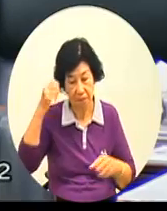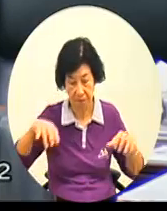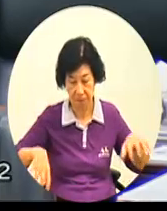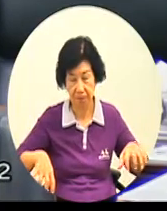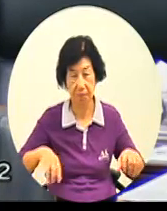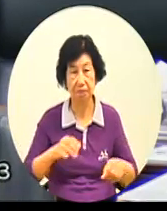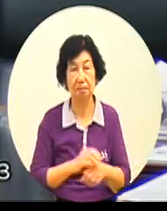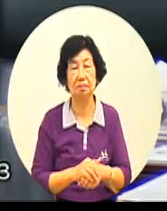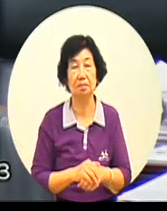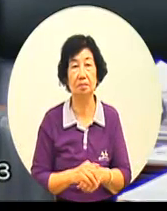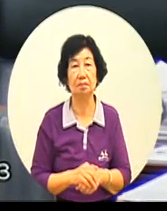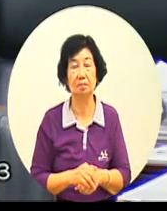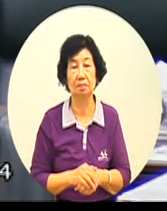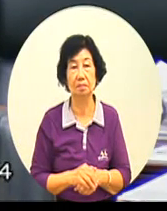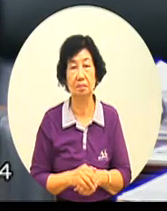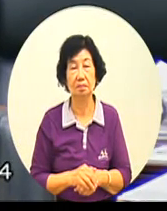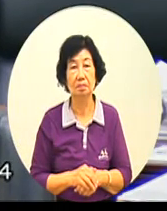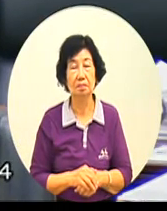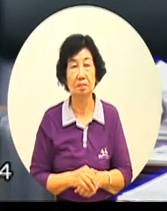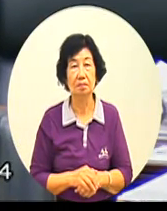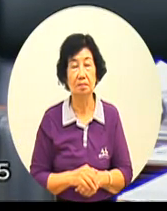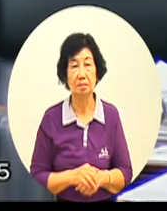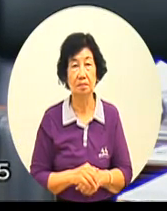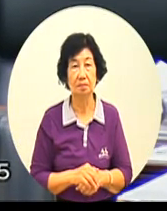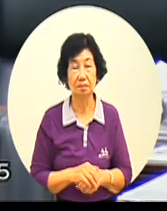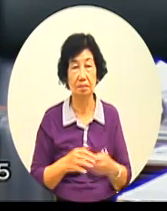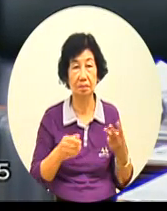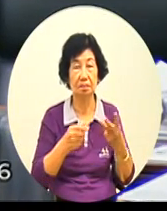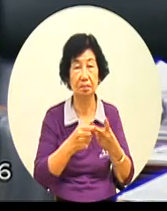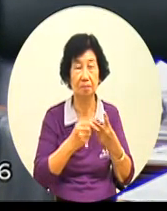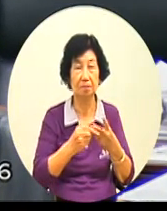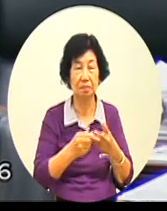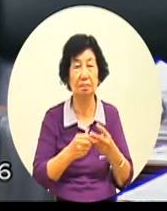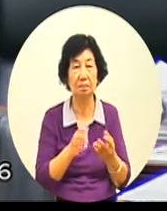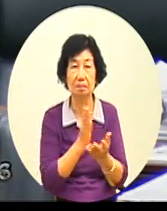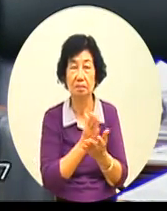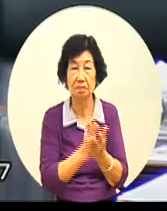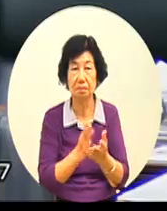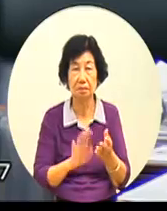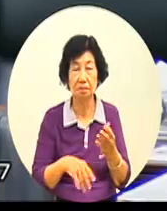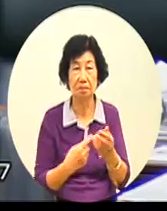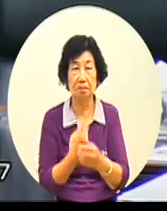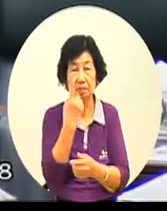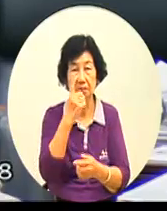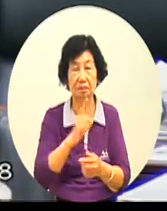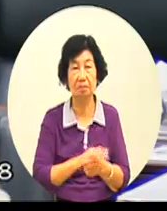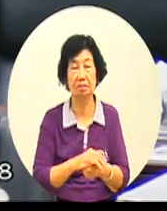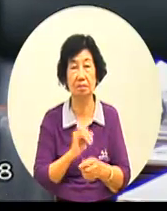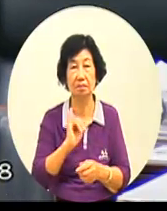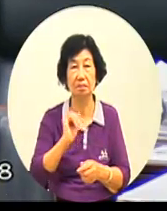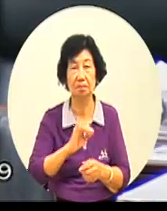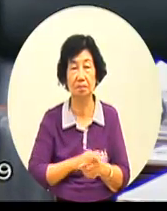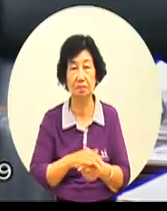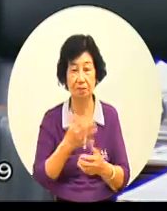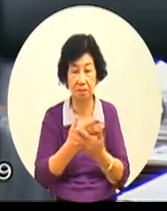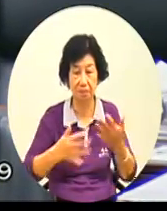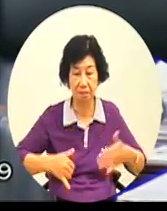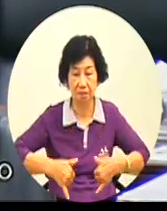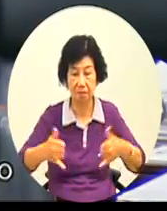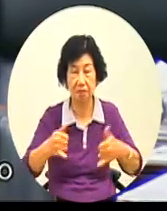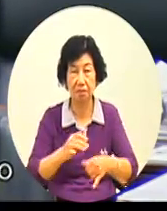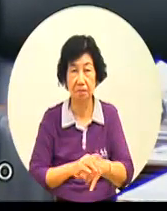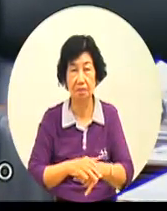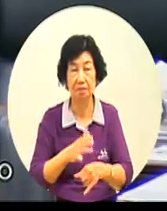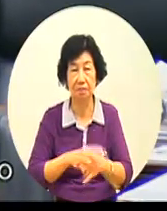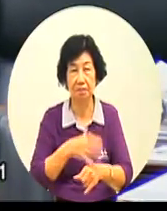这个就被迫单身。那什么是类单身？类单身网络上写得很有趣，其中一段他